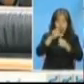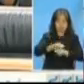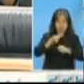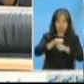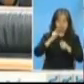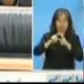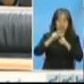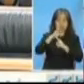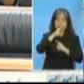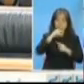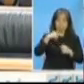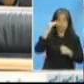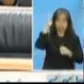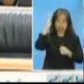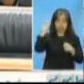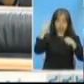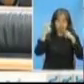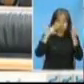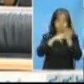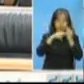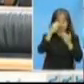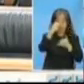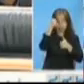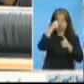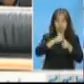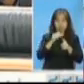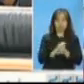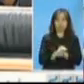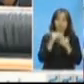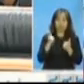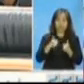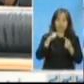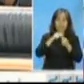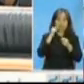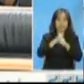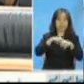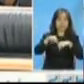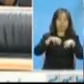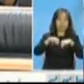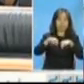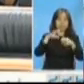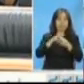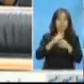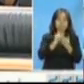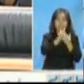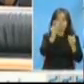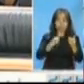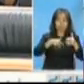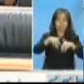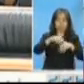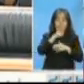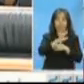คนไหนถ้าคัดค้านสิ่งเหล่านี้ถ้าประท้วงเนี่ยพี่น้องชาวนาจำหน้าไว้นะเพราะขณะนี้เรากำลังทำหน้าที่เป็นปากเป็นเสียงแทนพี่น้องชาวไร่ชา